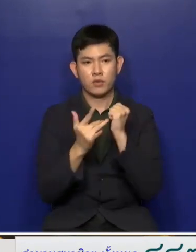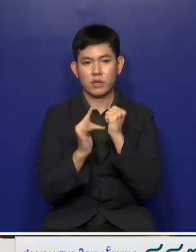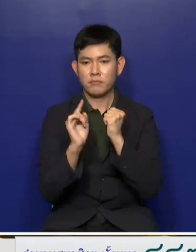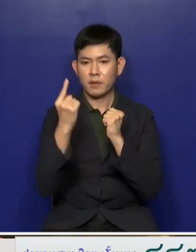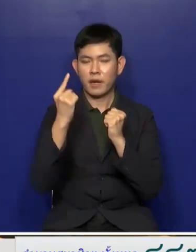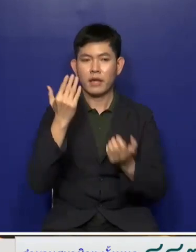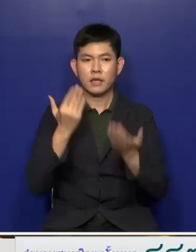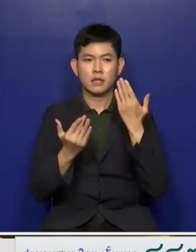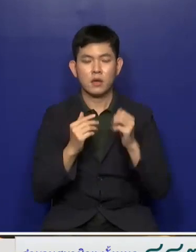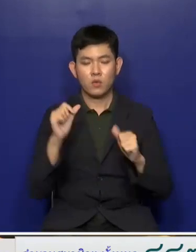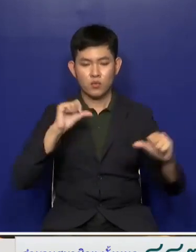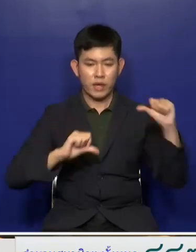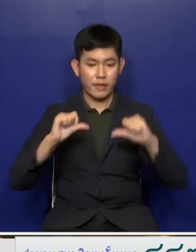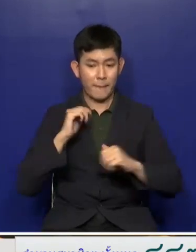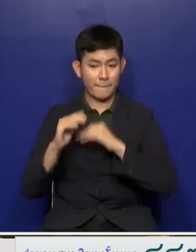ทางด้านวิทยาศาสต